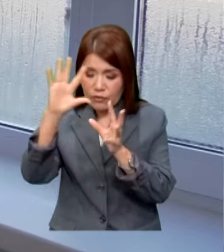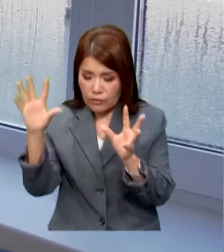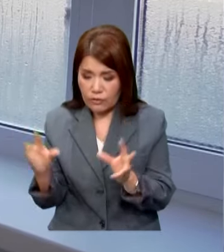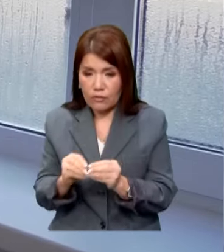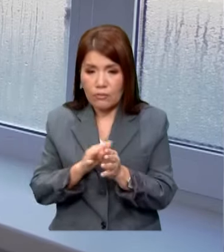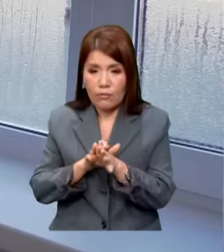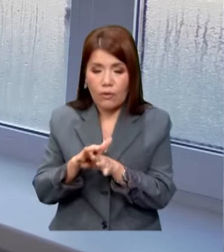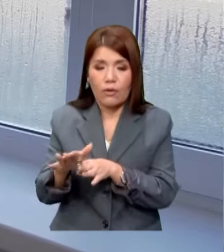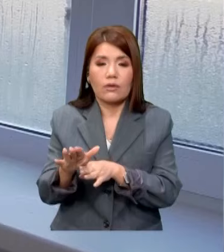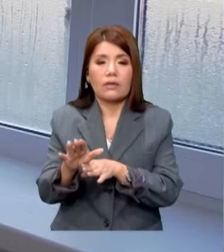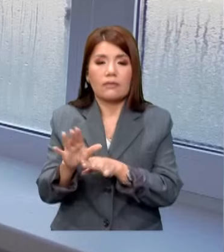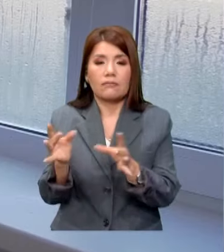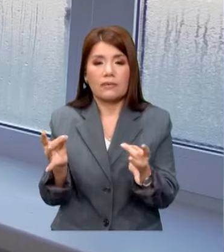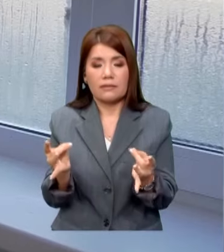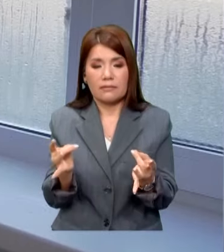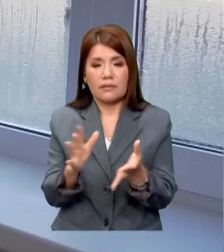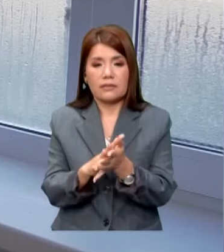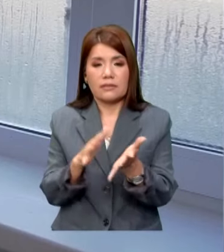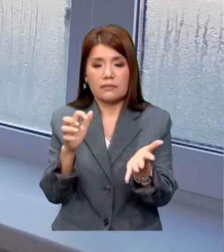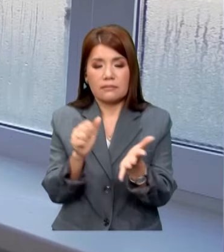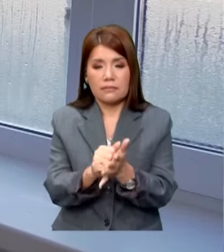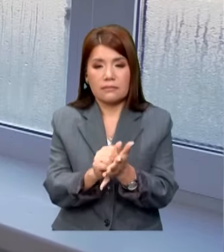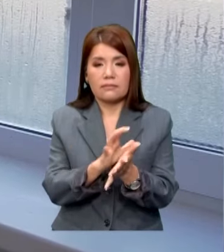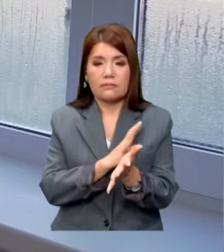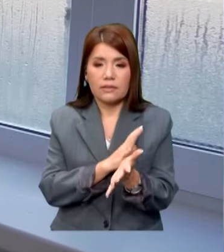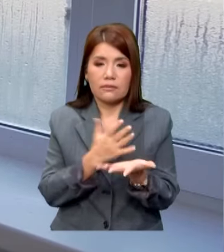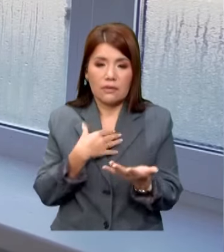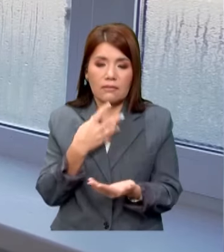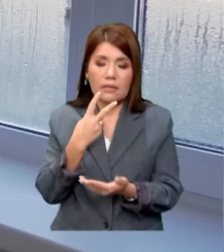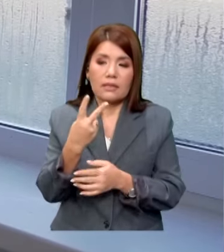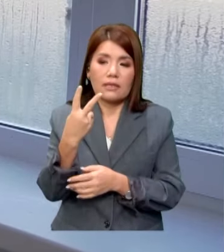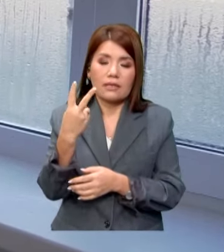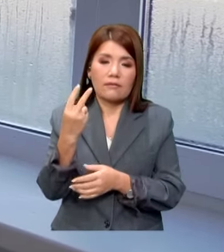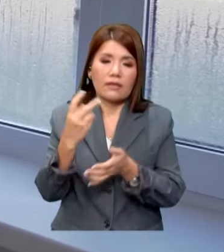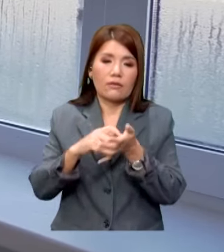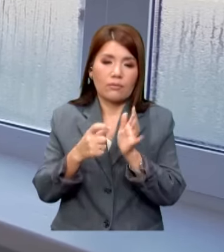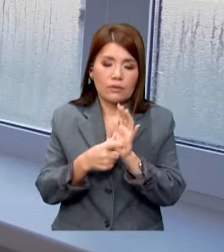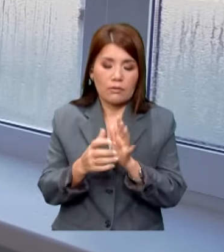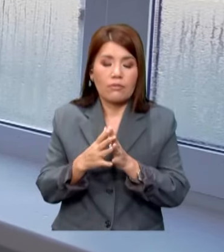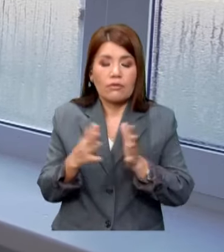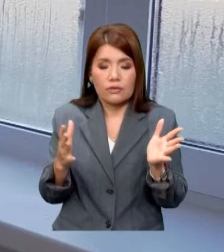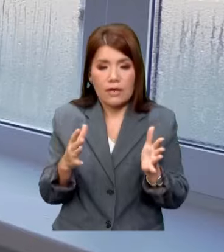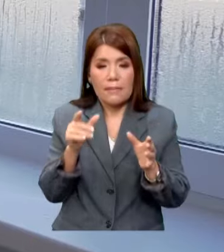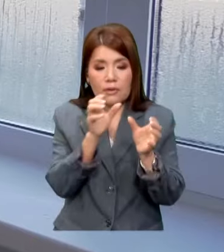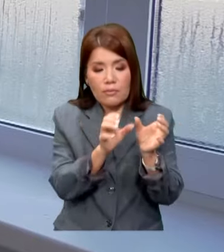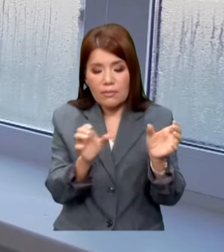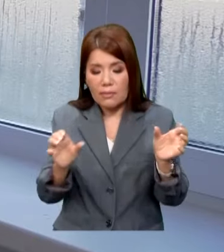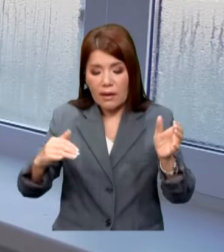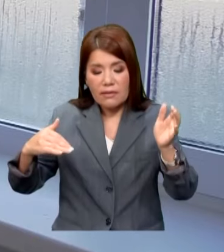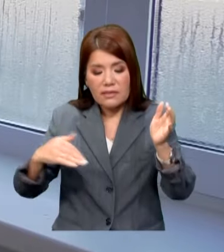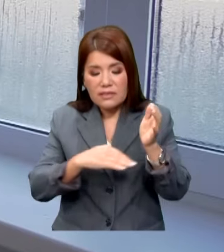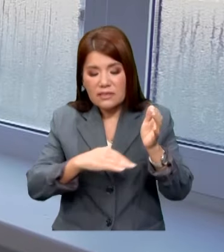стенка бойын жағалап. Бүкіл бөлме көгіріп кетчатыр. Мен де осы екі бөлмеде асынанам. Сосын батарейдің асты ана жақта